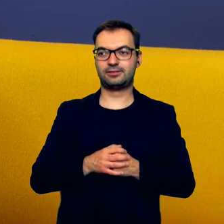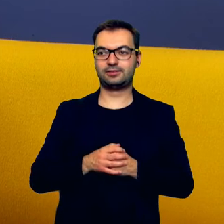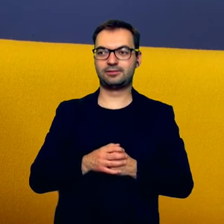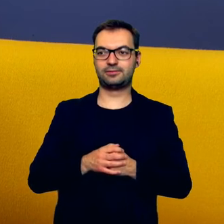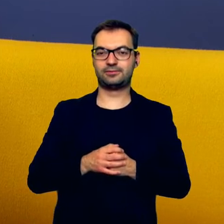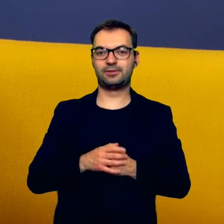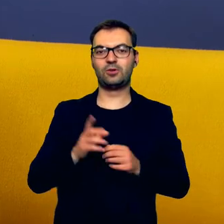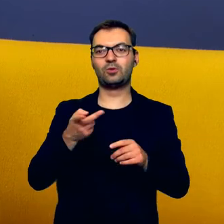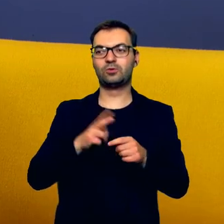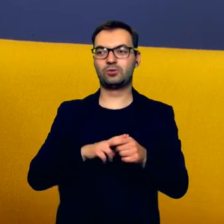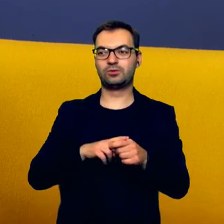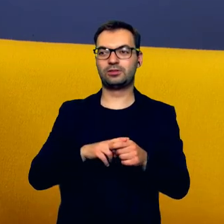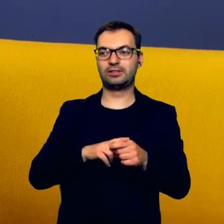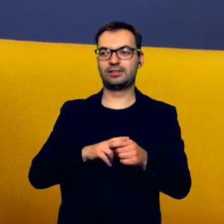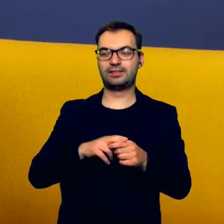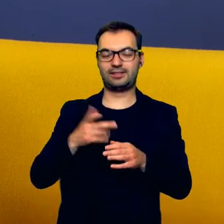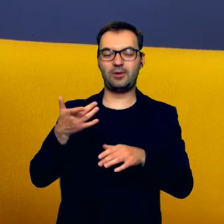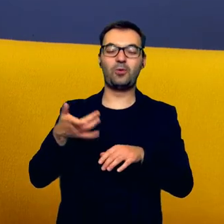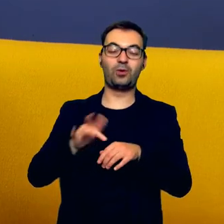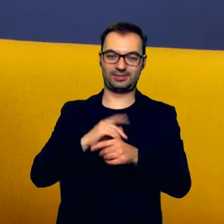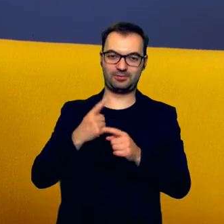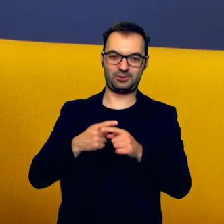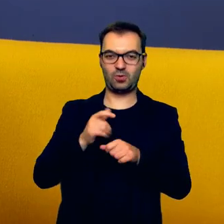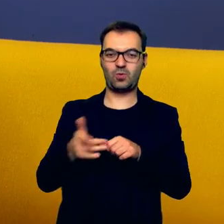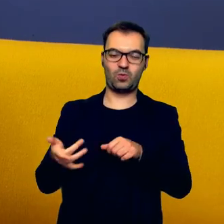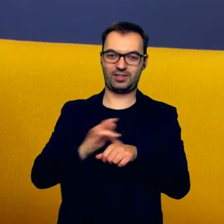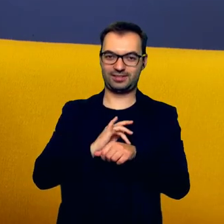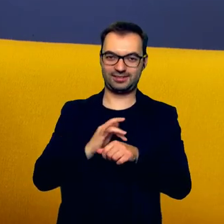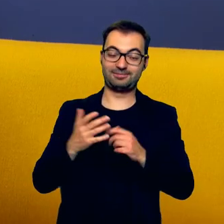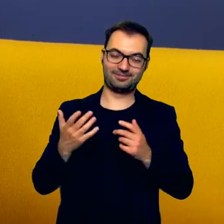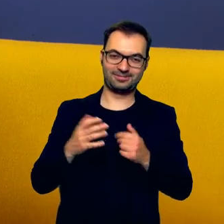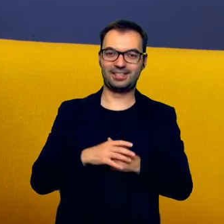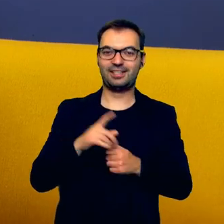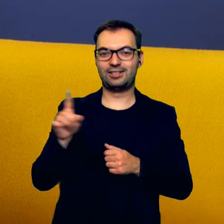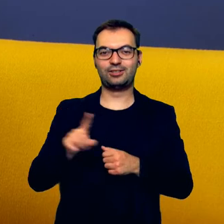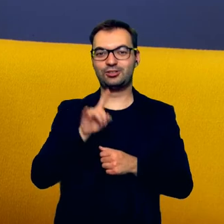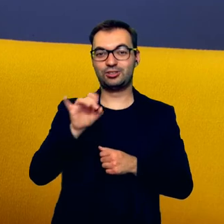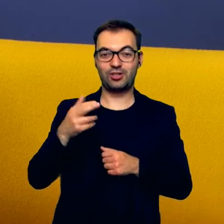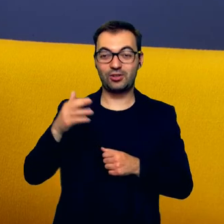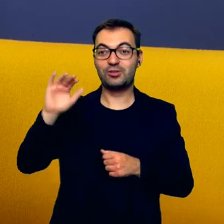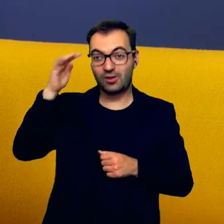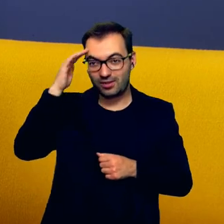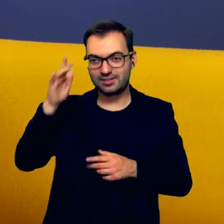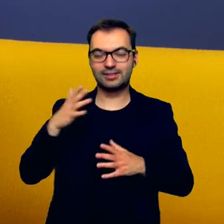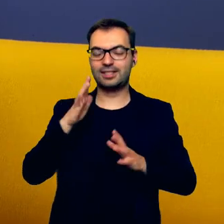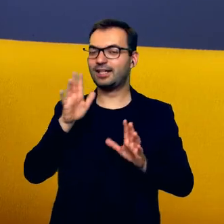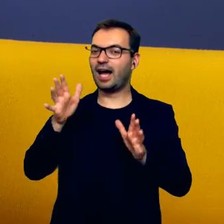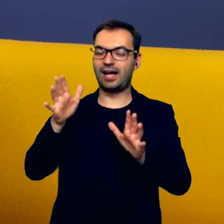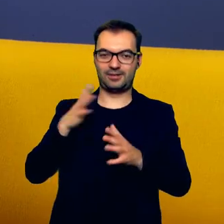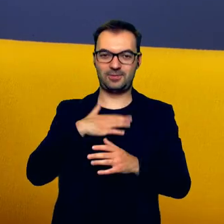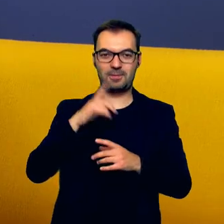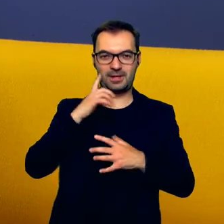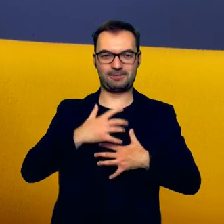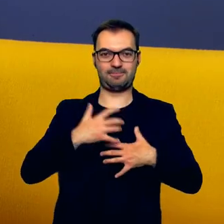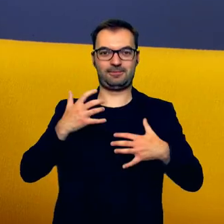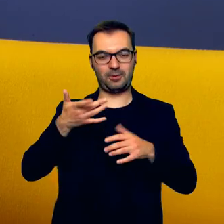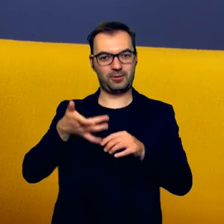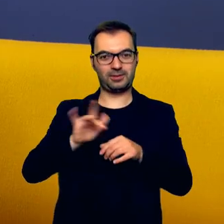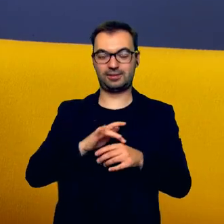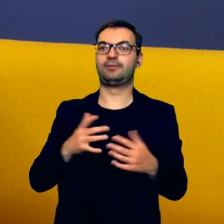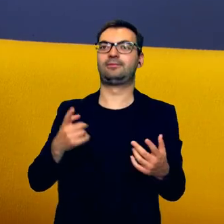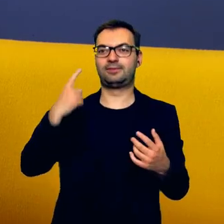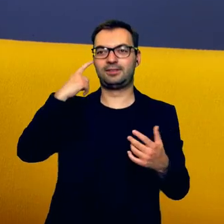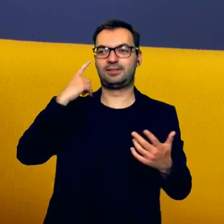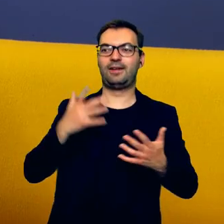którzy się czeszą gąbką. I Żychoń, jak się o tym dowiaduje, o tej jej słabości, natychmiast przypomina sobie